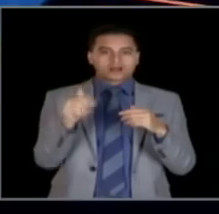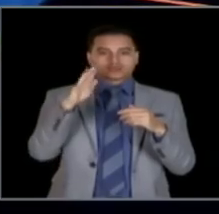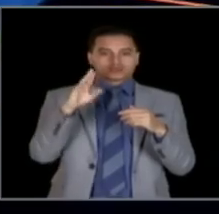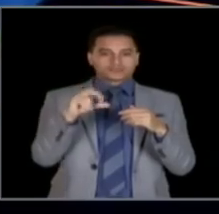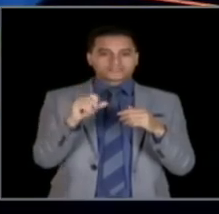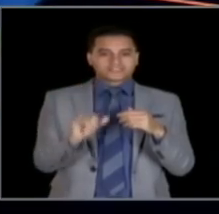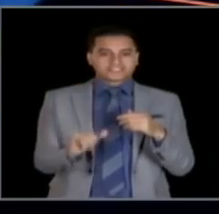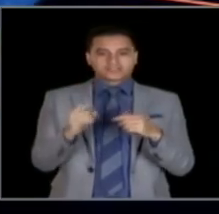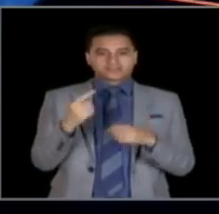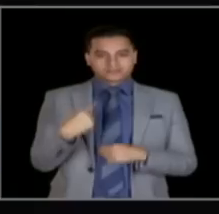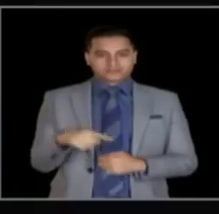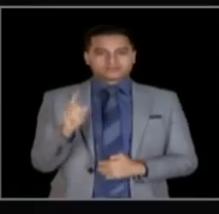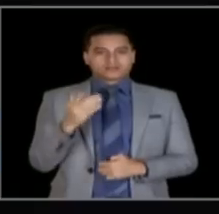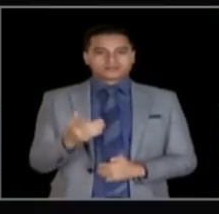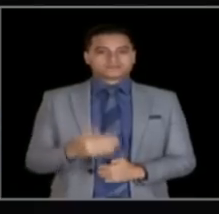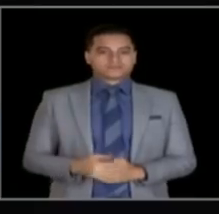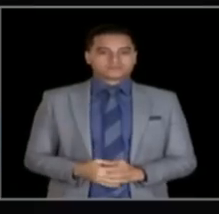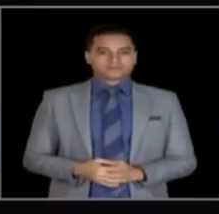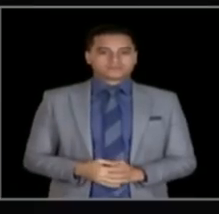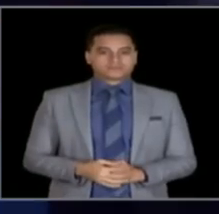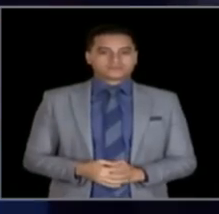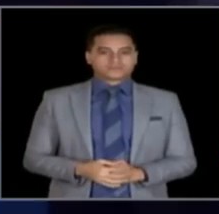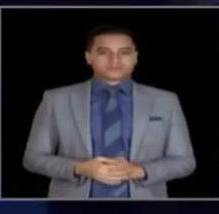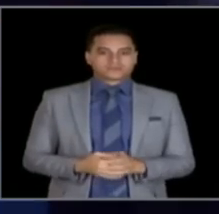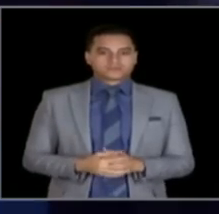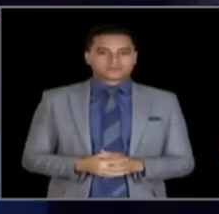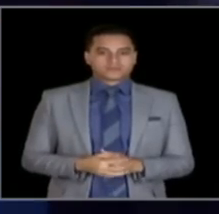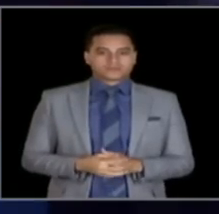صح. برافو عليك. اتفضل.